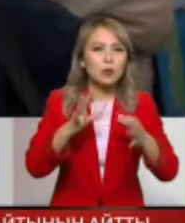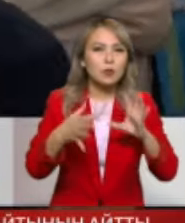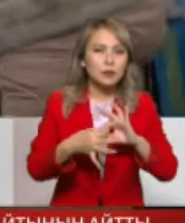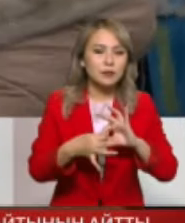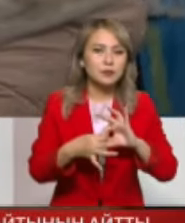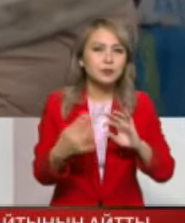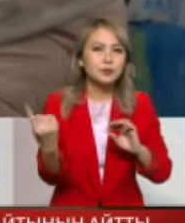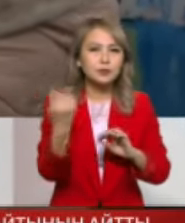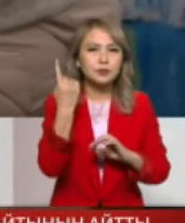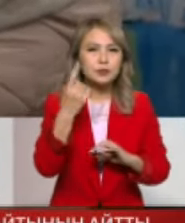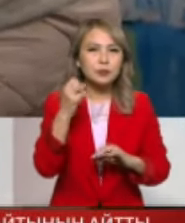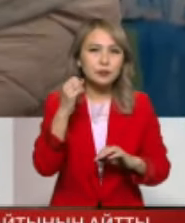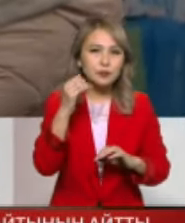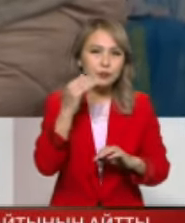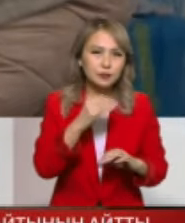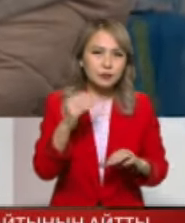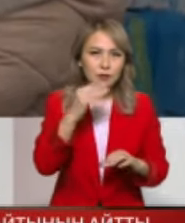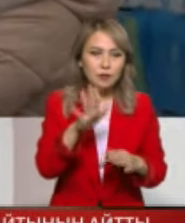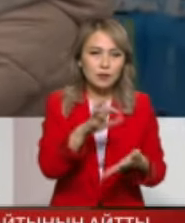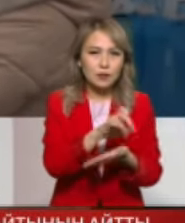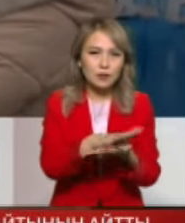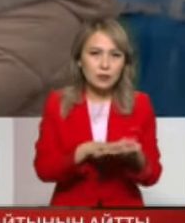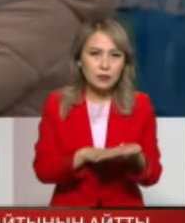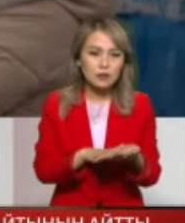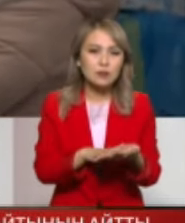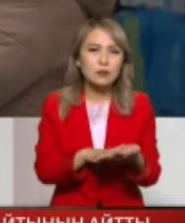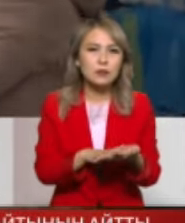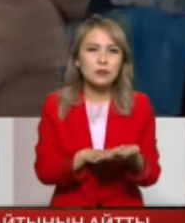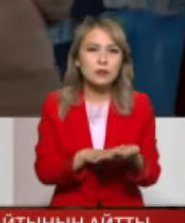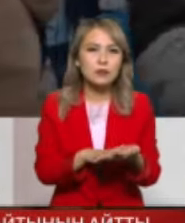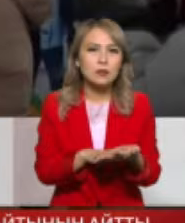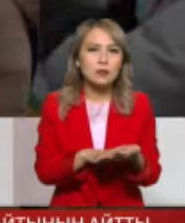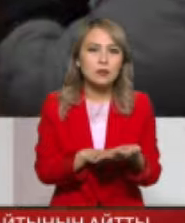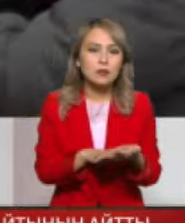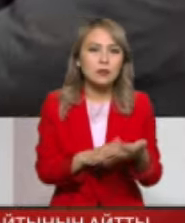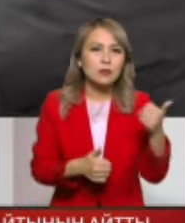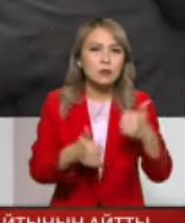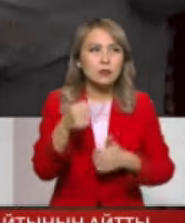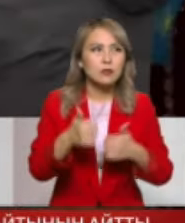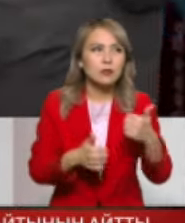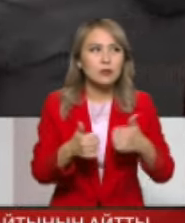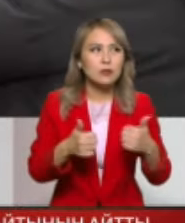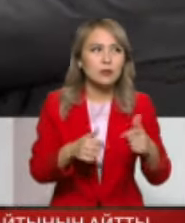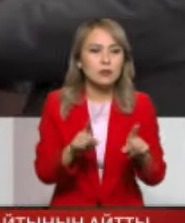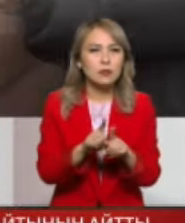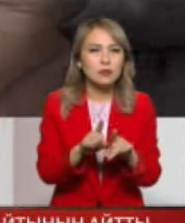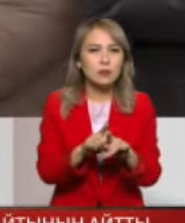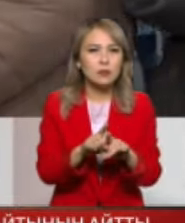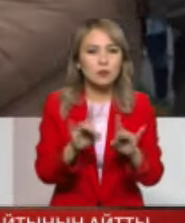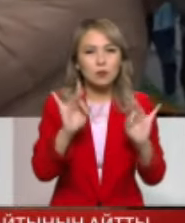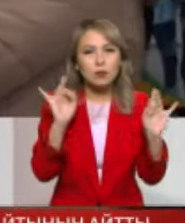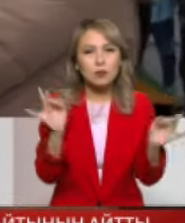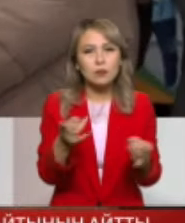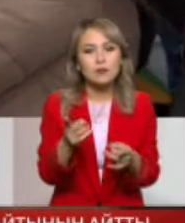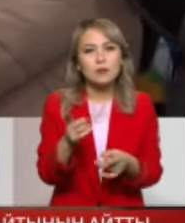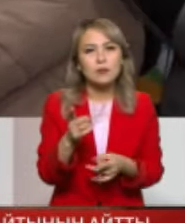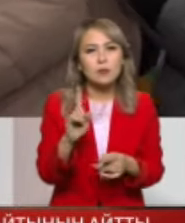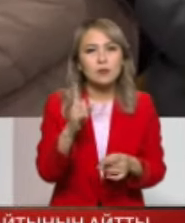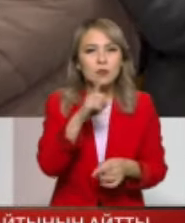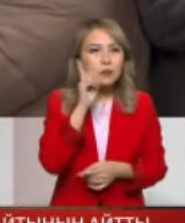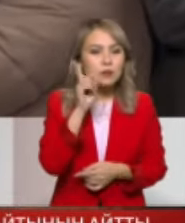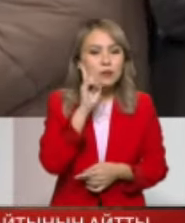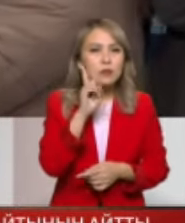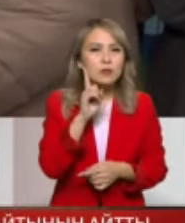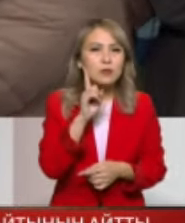1-ші ақпанға дейін жалғасатын болады. Бұл жарысты енді сенсациялық жарыс деп айтсақ болады. Өйткені